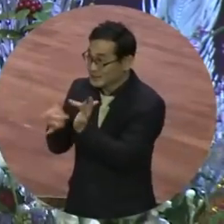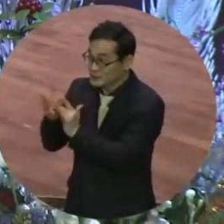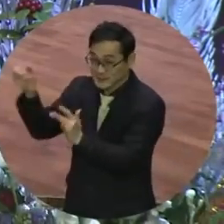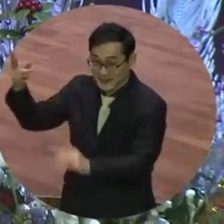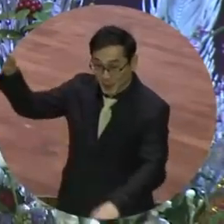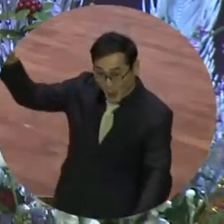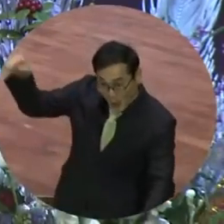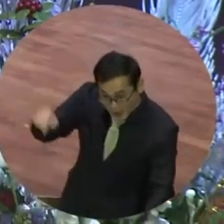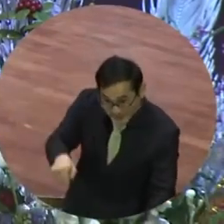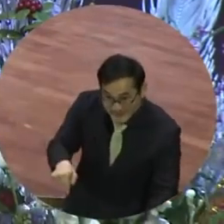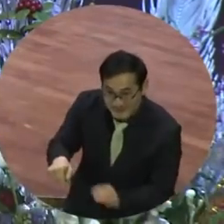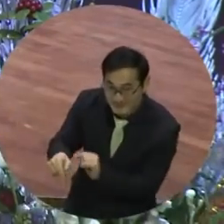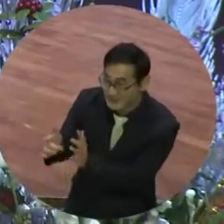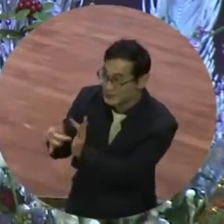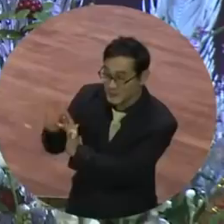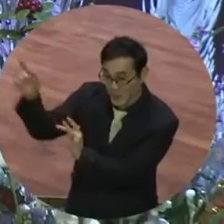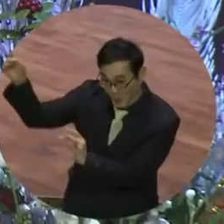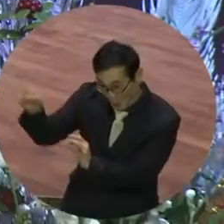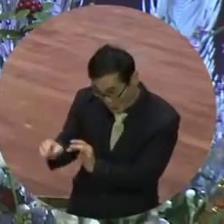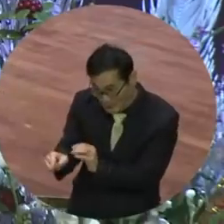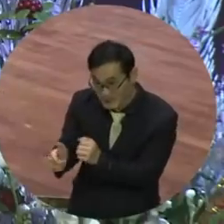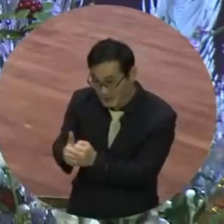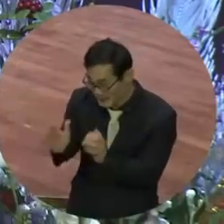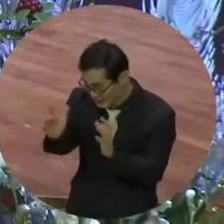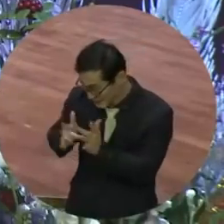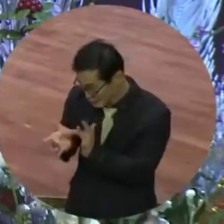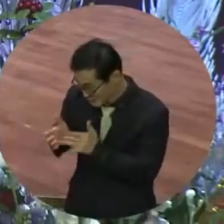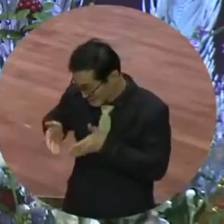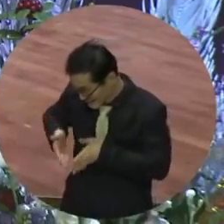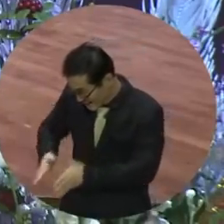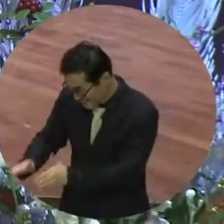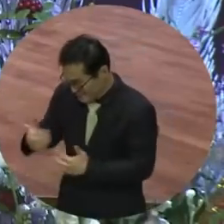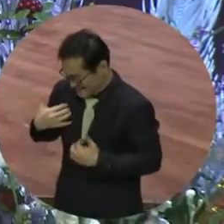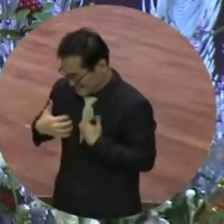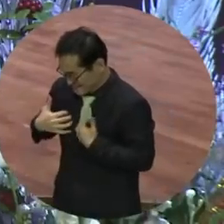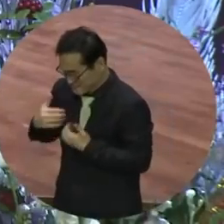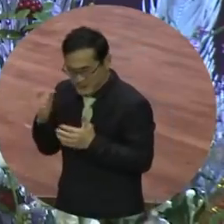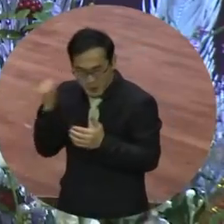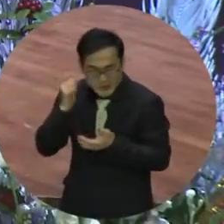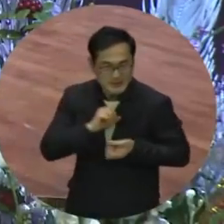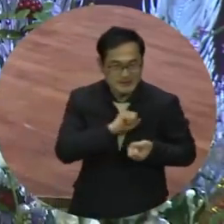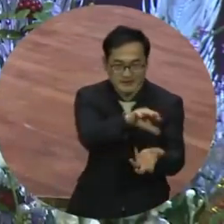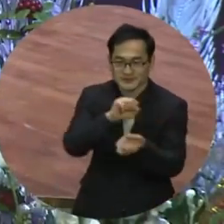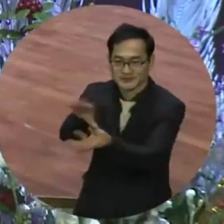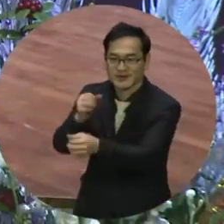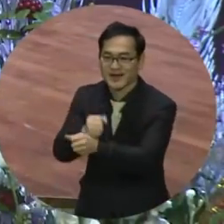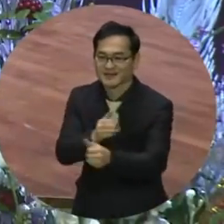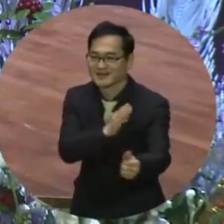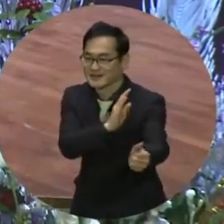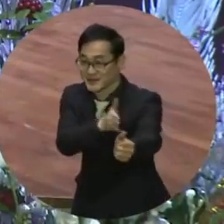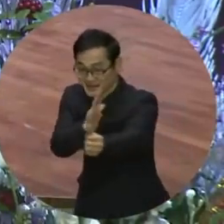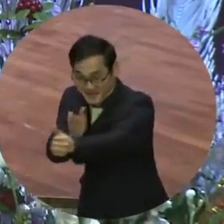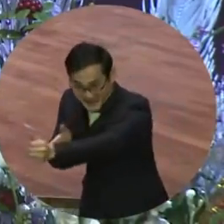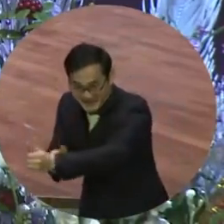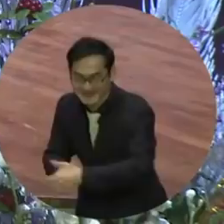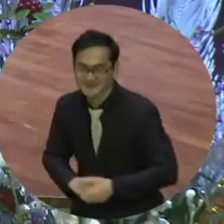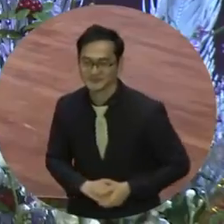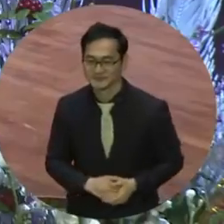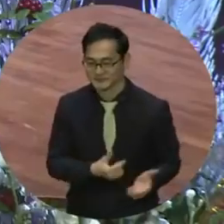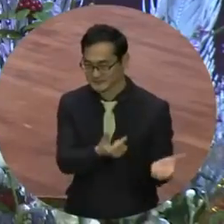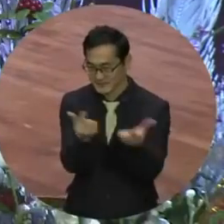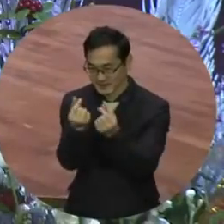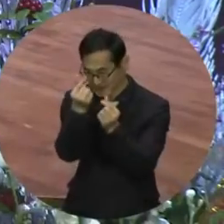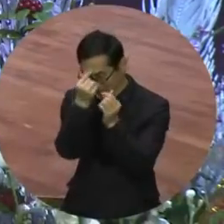성탄의 기쁨과 함께 그 기쁨의 소식을 누리면서 전파하는 이번 한 주간 되기를 제모로 축복합니다.